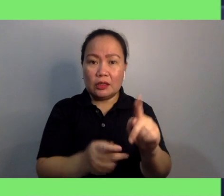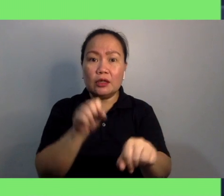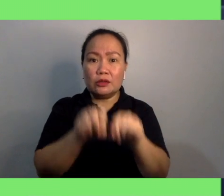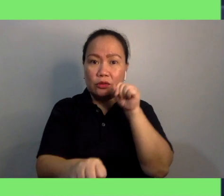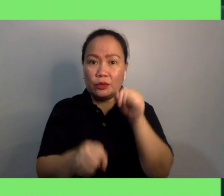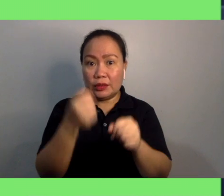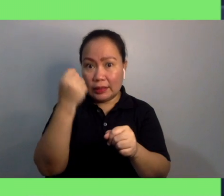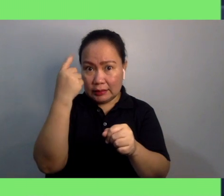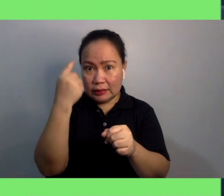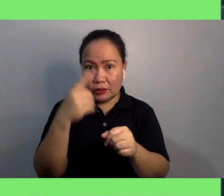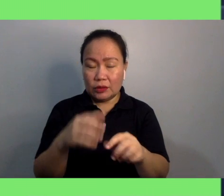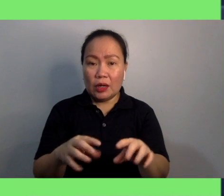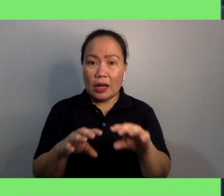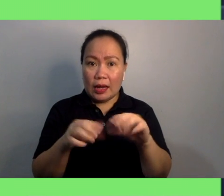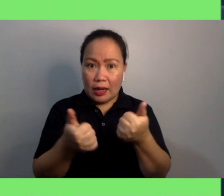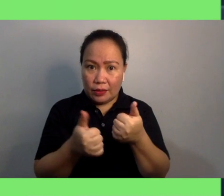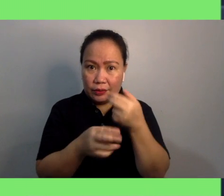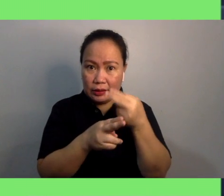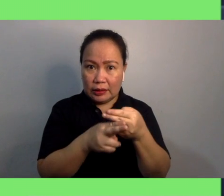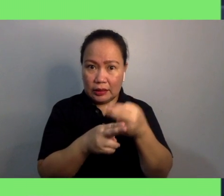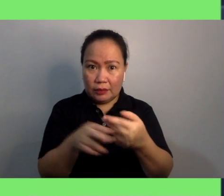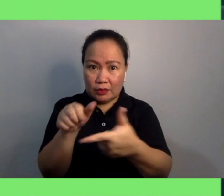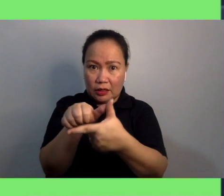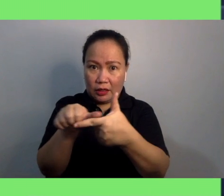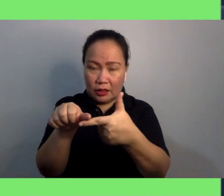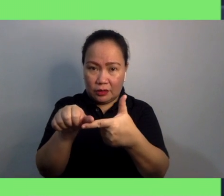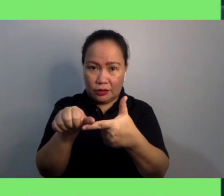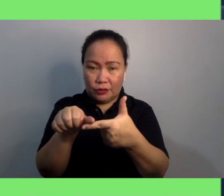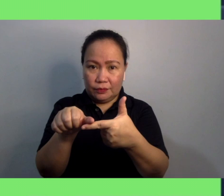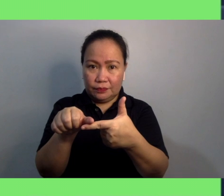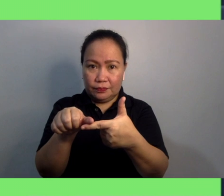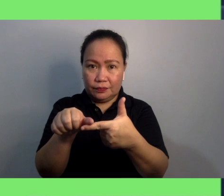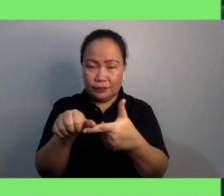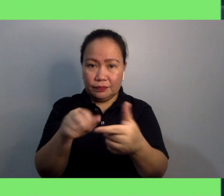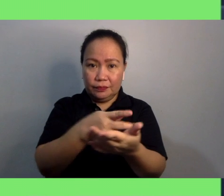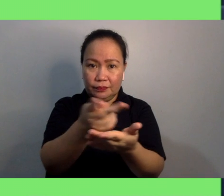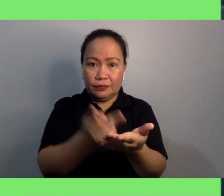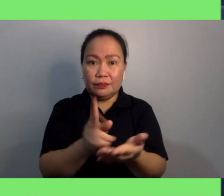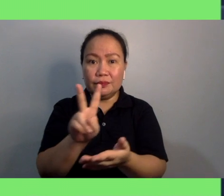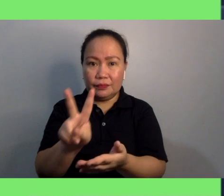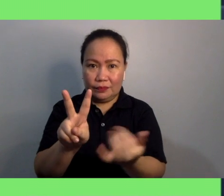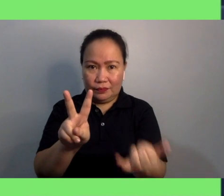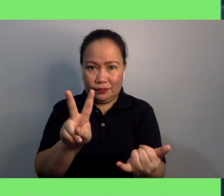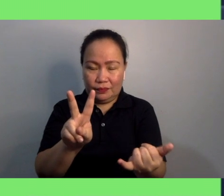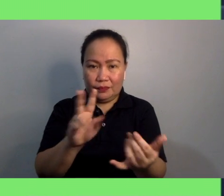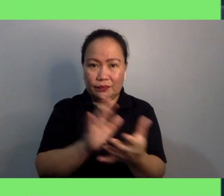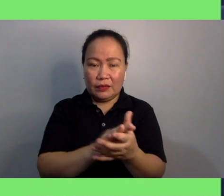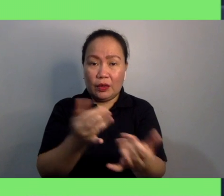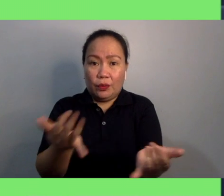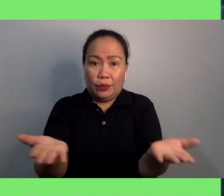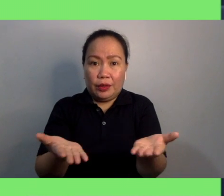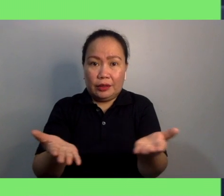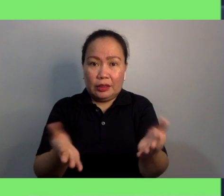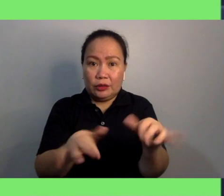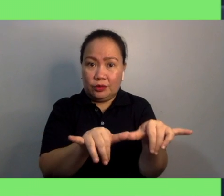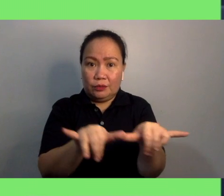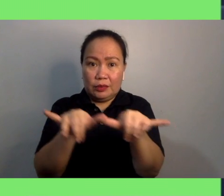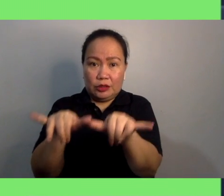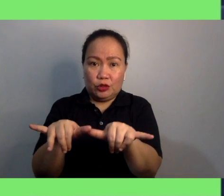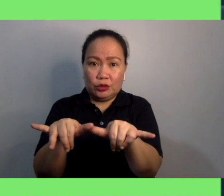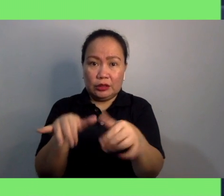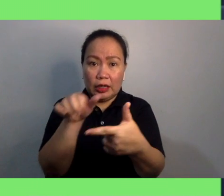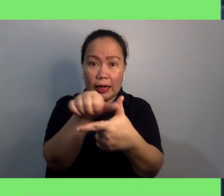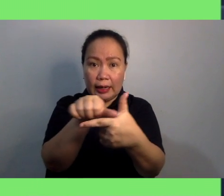ang pagsulat, pag-name ng angle dito sa sa part 2. Kung saan, i-measure na po natin